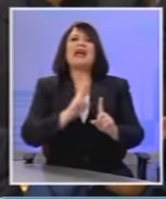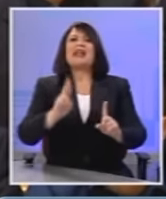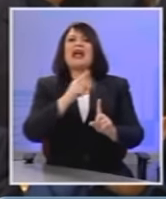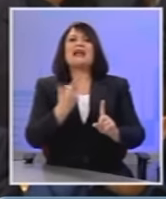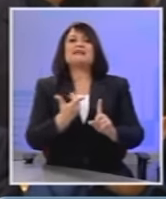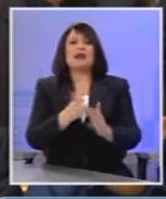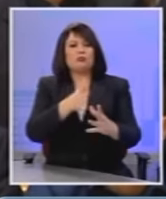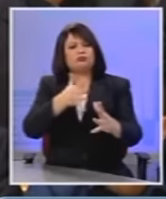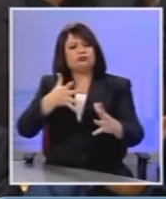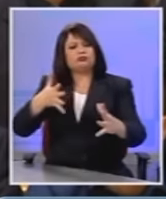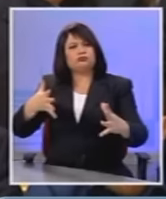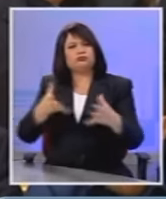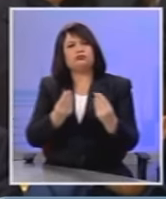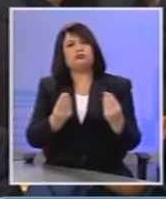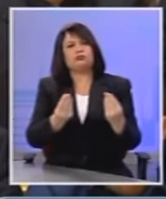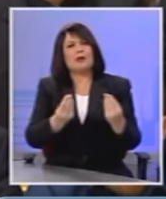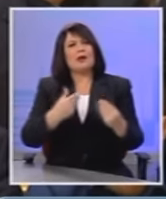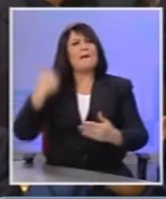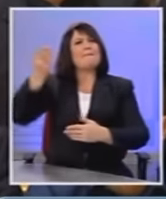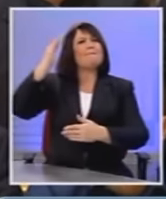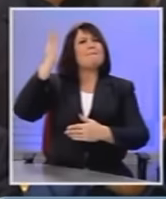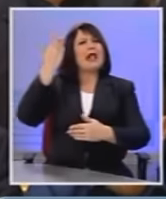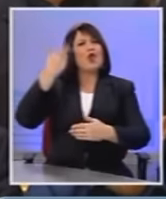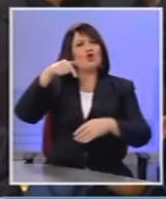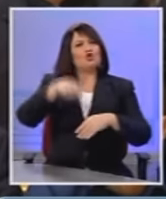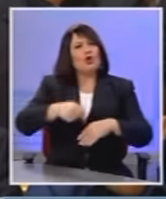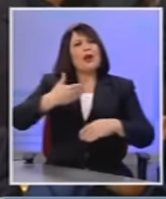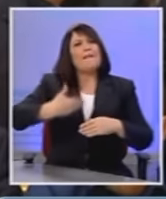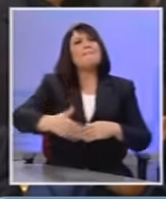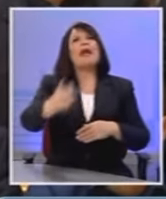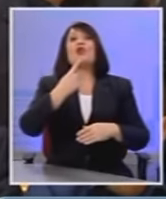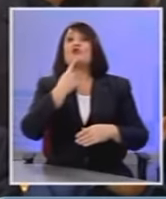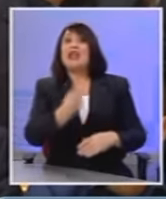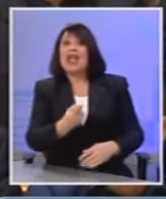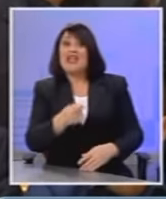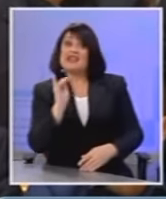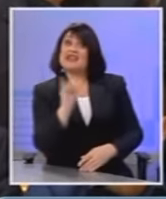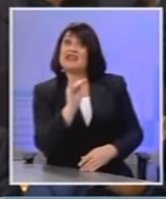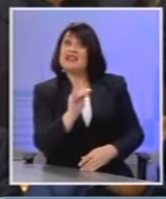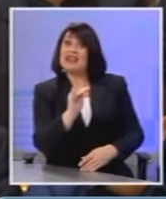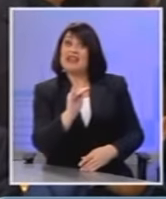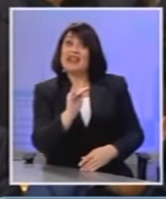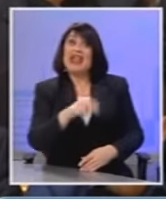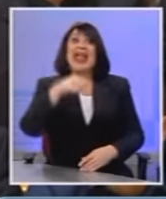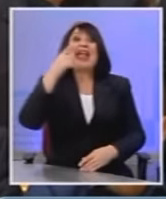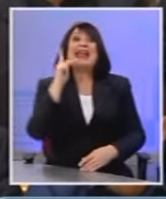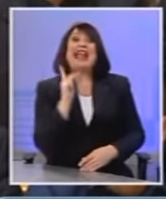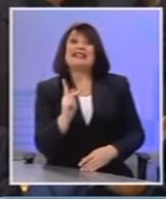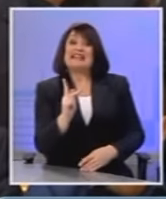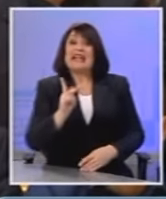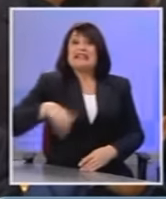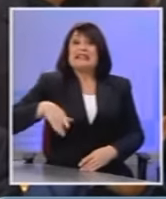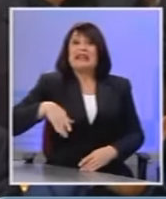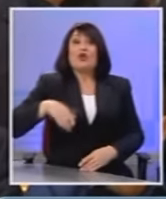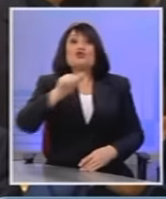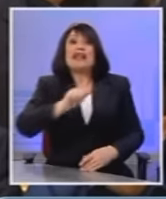σώμα, το περασμένο, το τωρινό και το μελούμενο. Αυτά λέει, κύριε αντιρατσιστές, ο Νικόλαος Καζαντζάκης στην